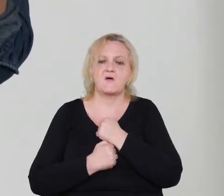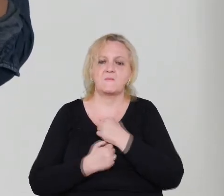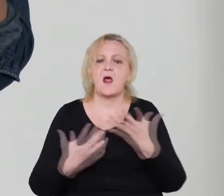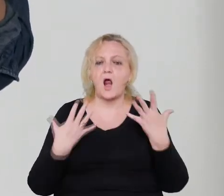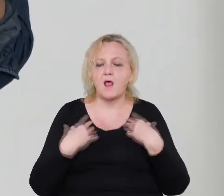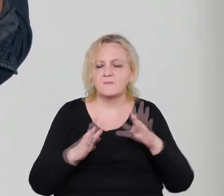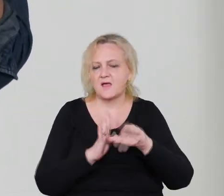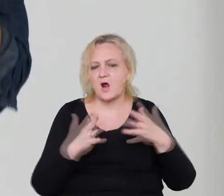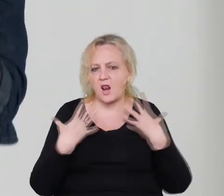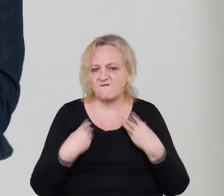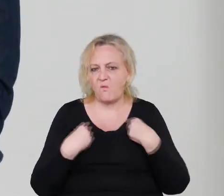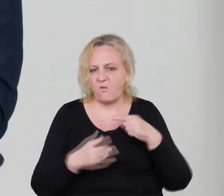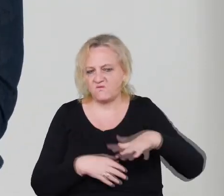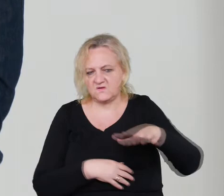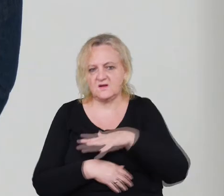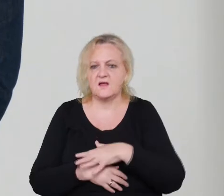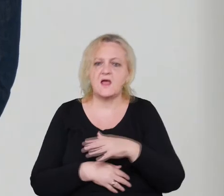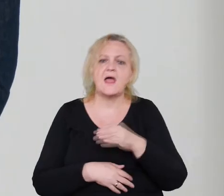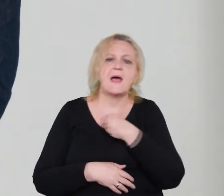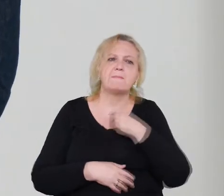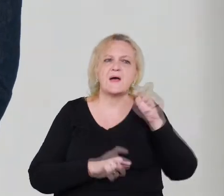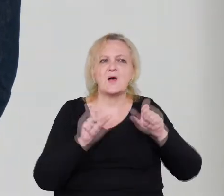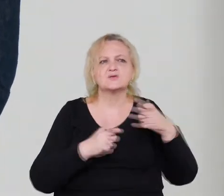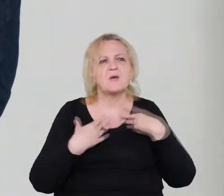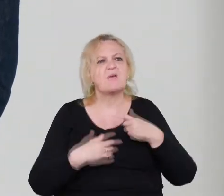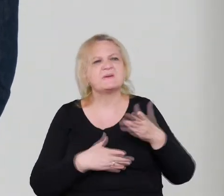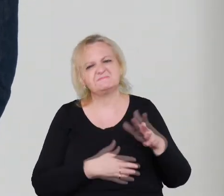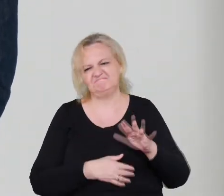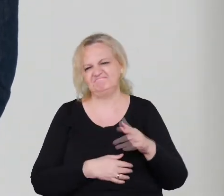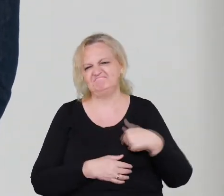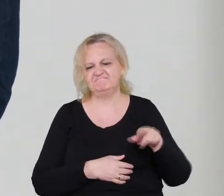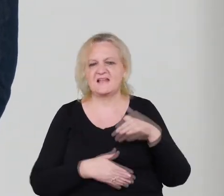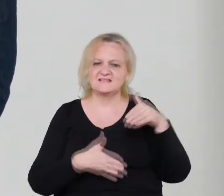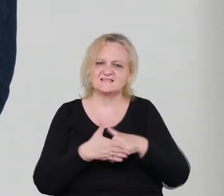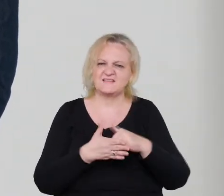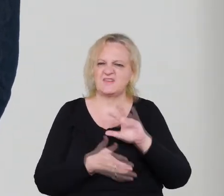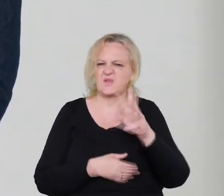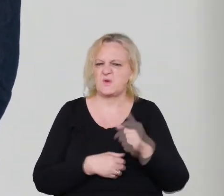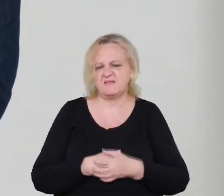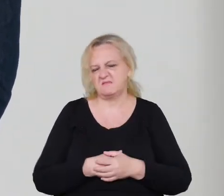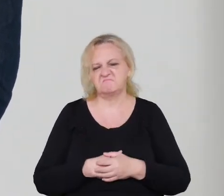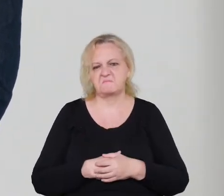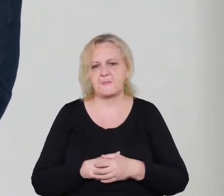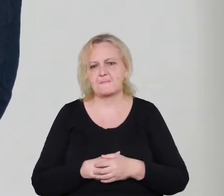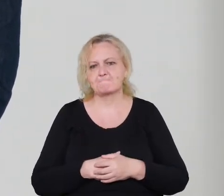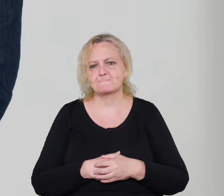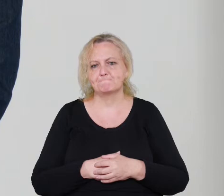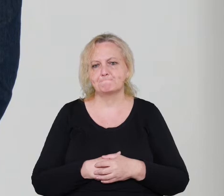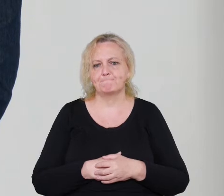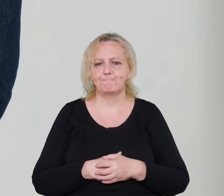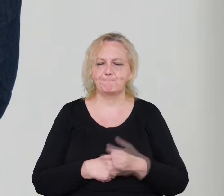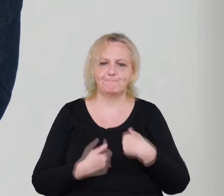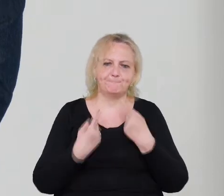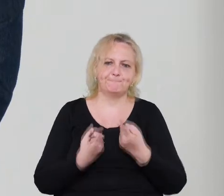tak Polaków we Lwowie trochę mniej przyznam szczerze bo to zachowanie jest takie bardzo nieładnie bym powiedział w